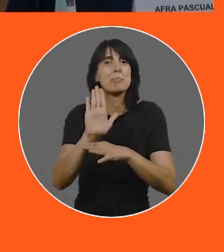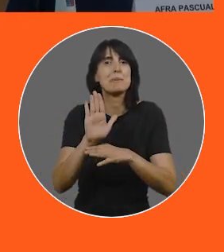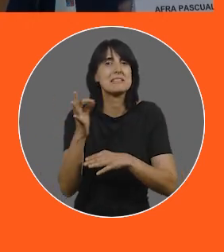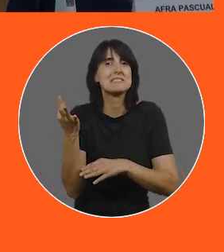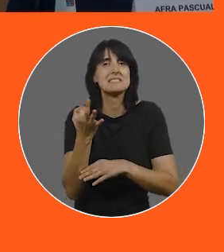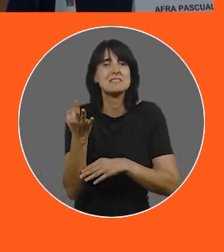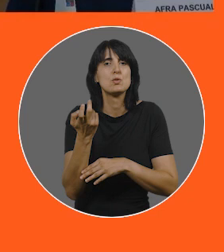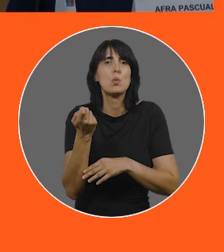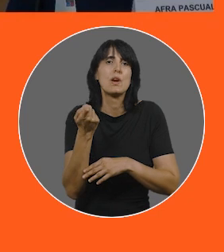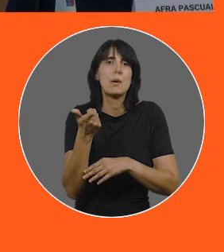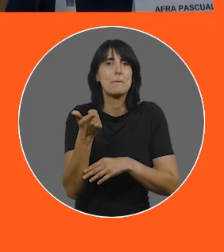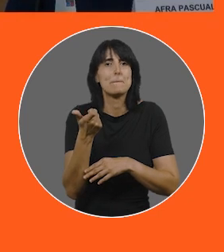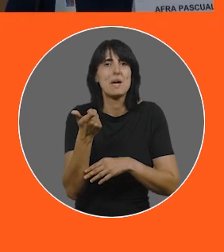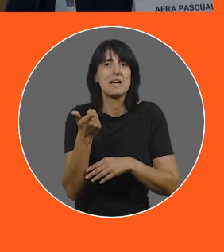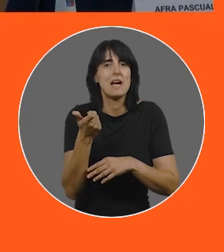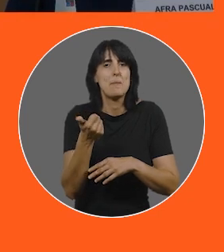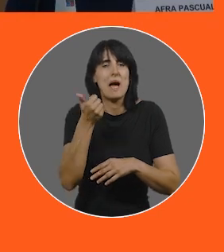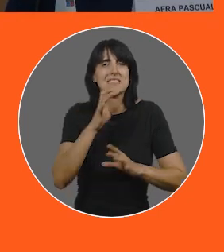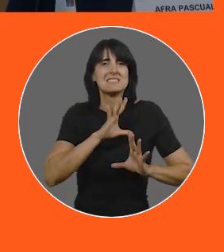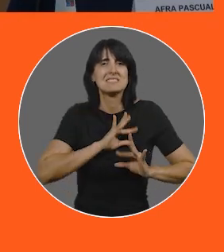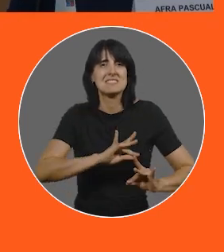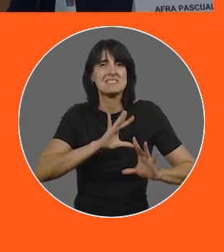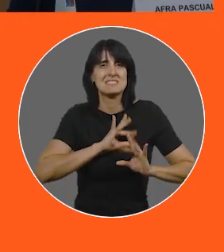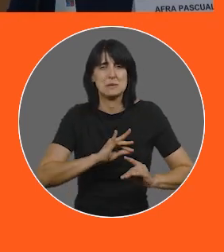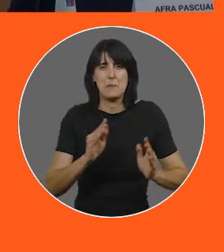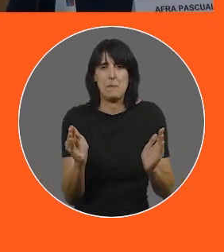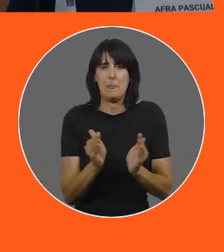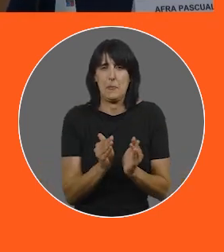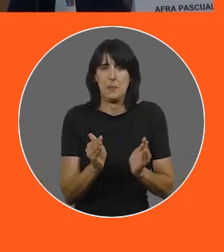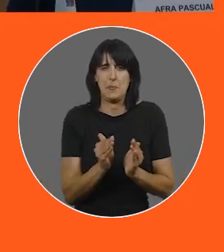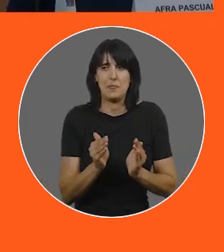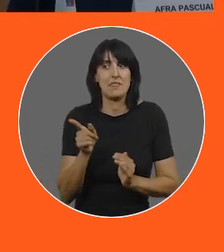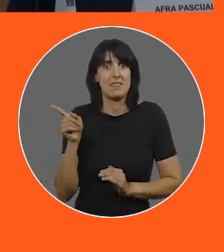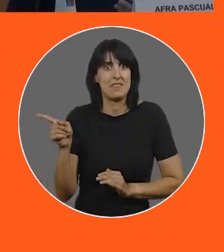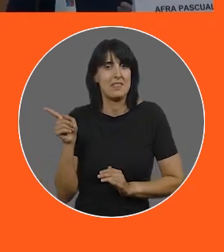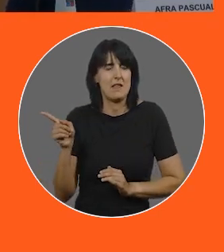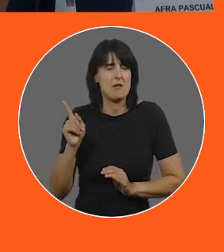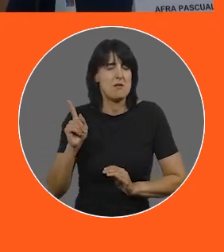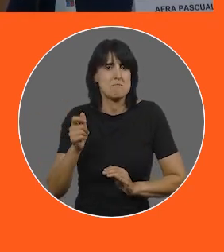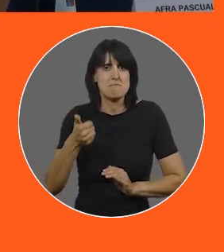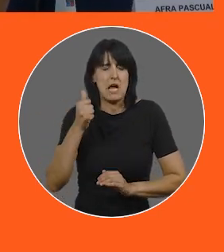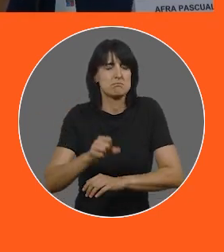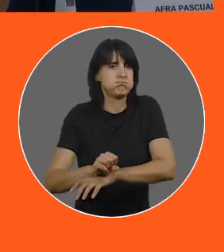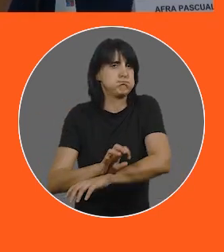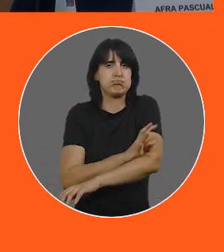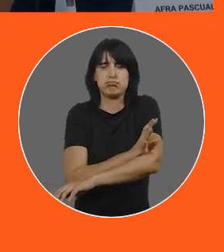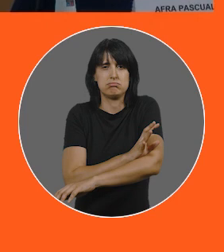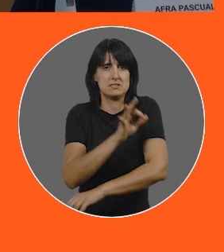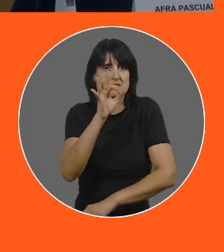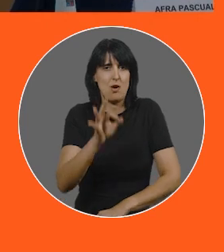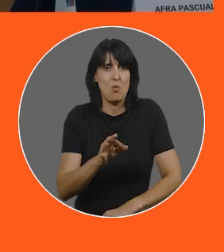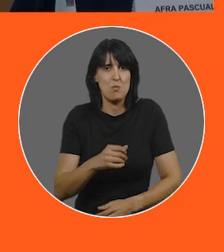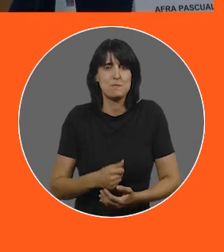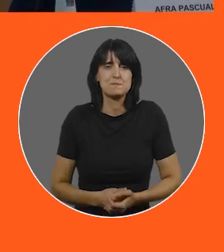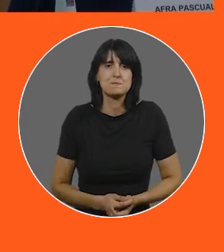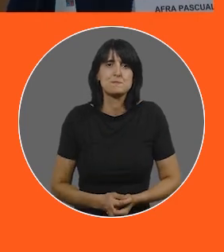ara presentaré serà pues, una mica una sensibilització petita, però ella segurament us impactarà molt més.